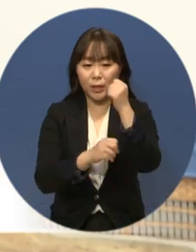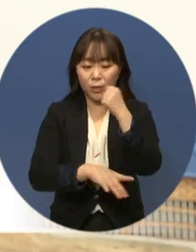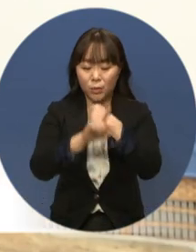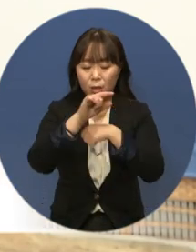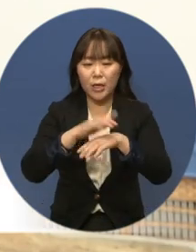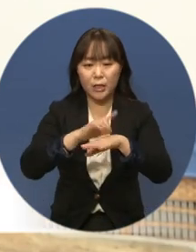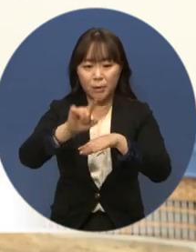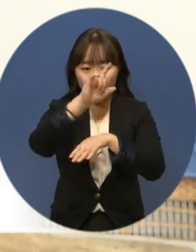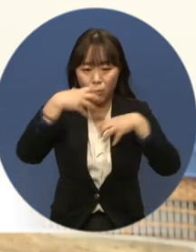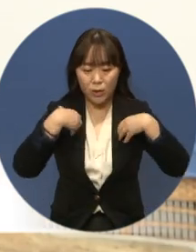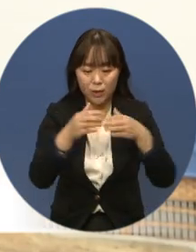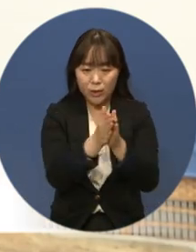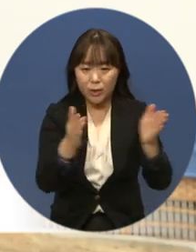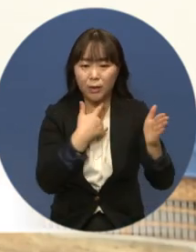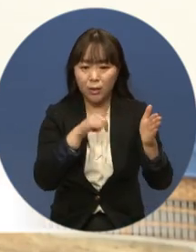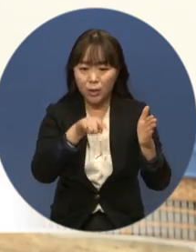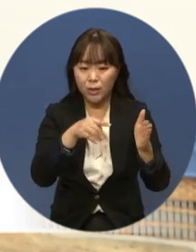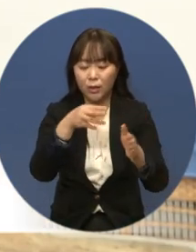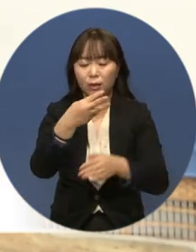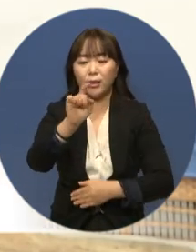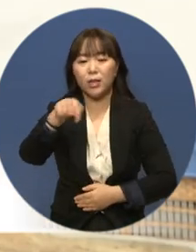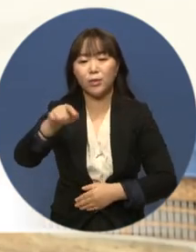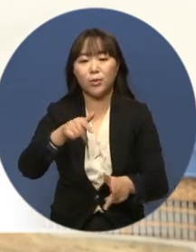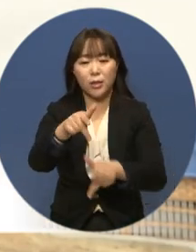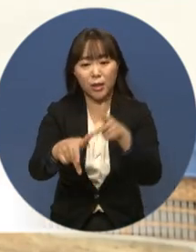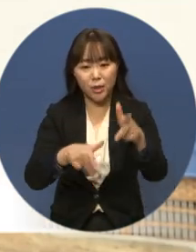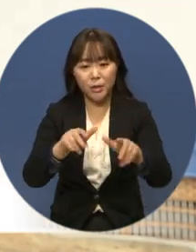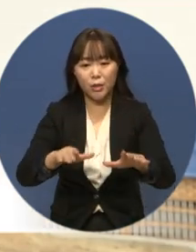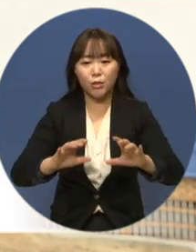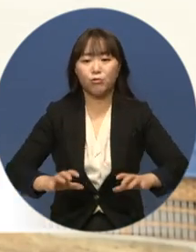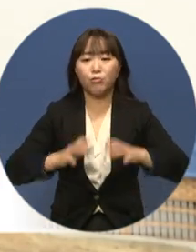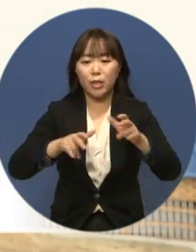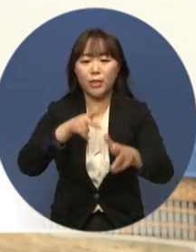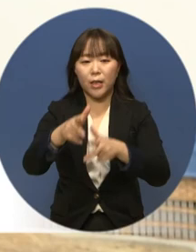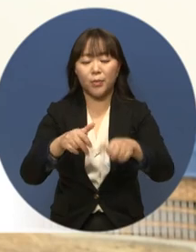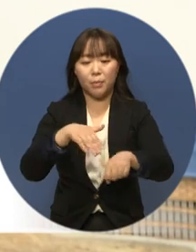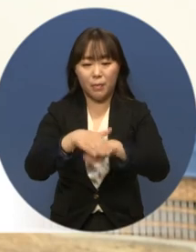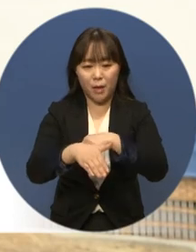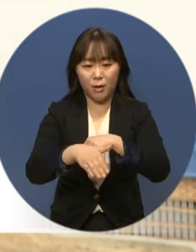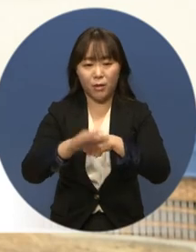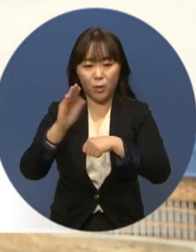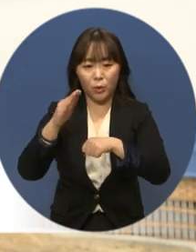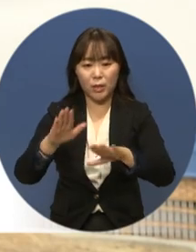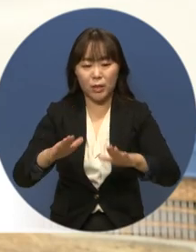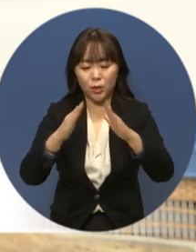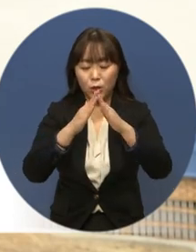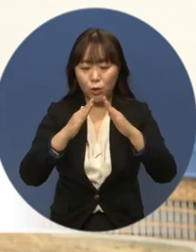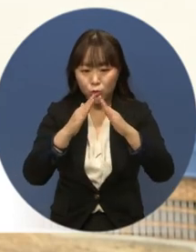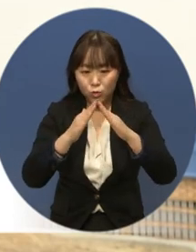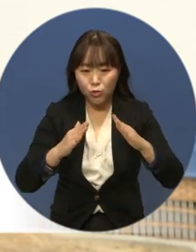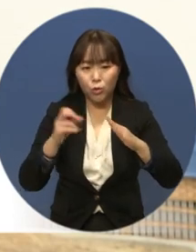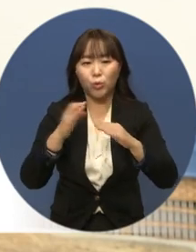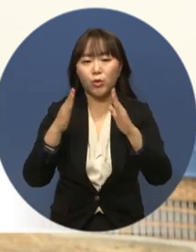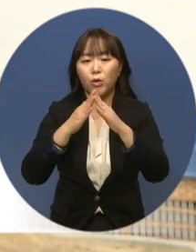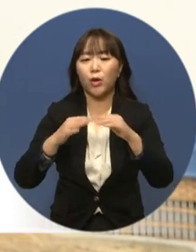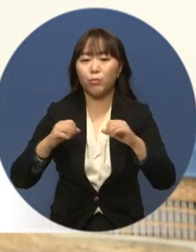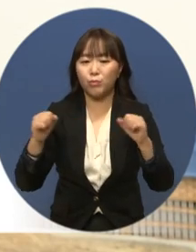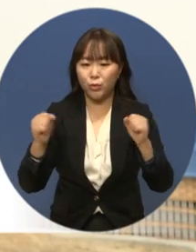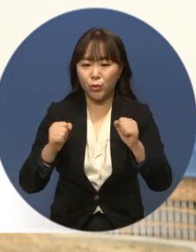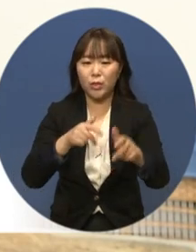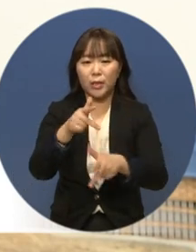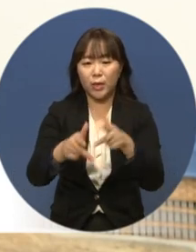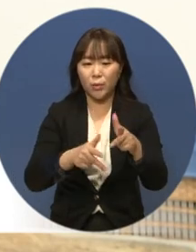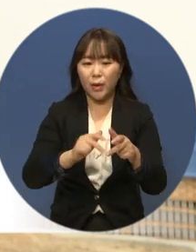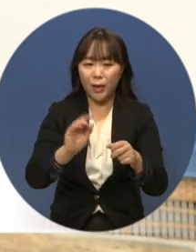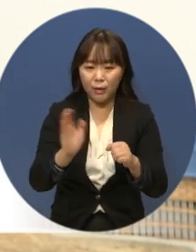기초자치단체에서 시작했던 이 탄소산업이 드디어 국가산업화돼서 이제는 전주, 전라북도의